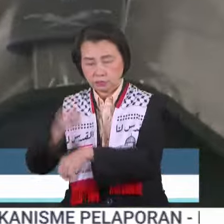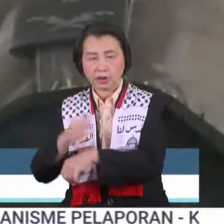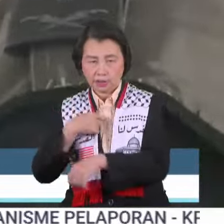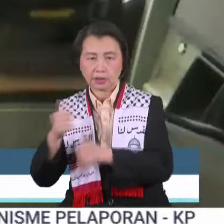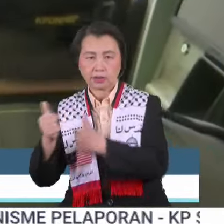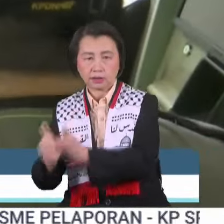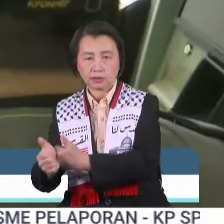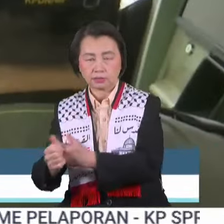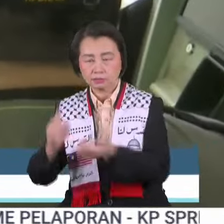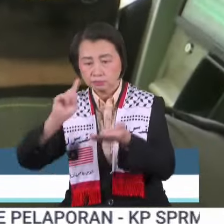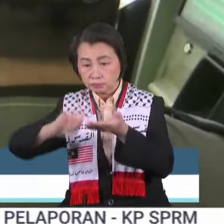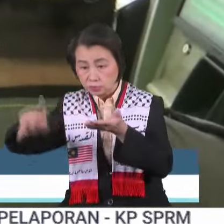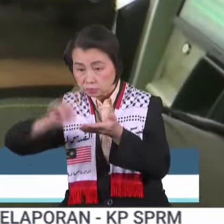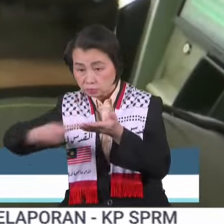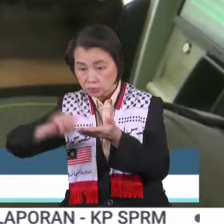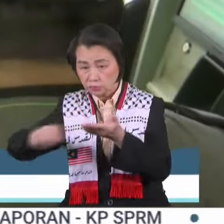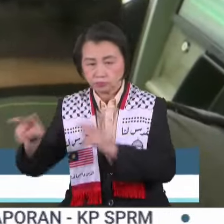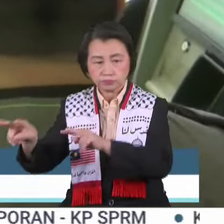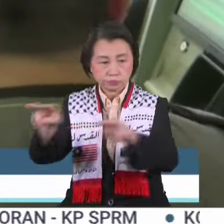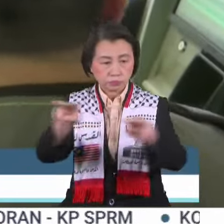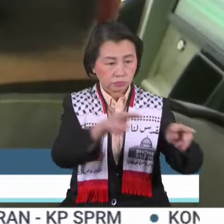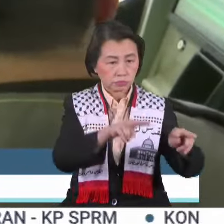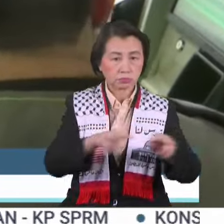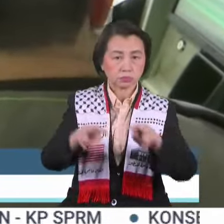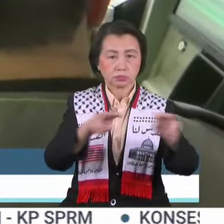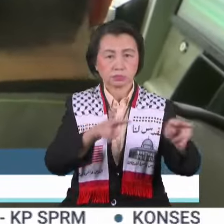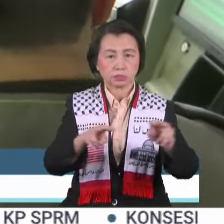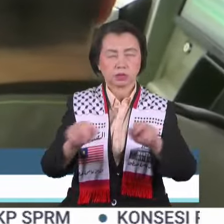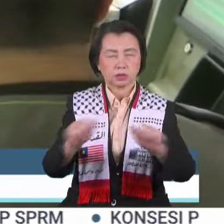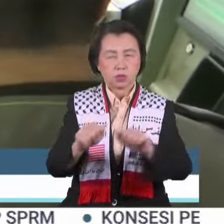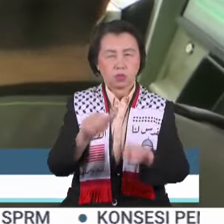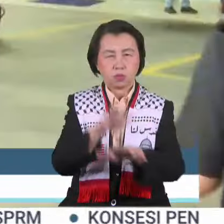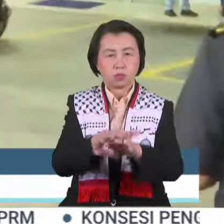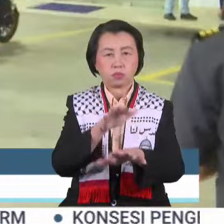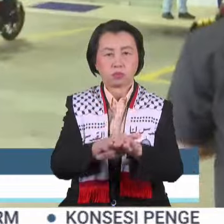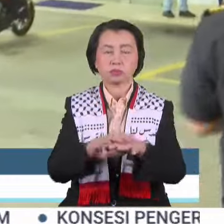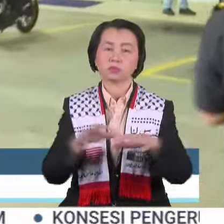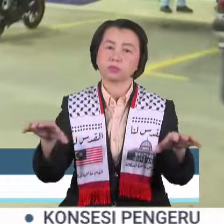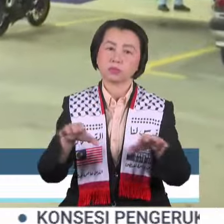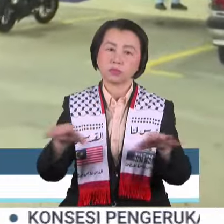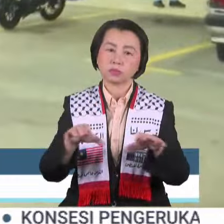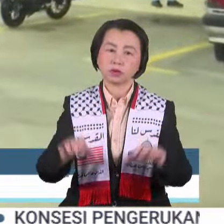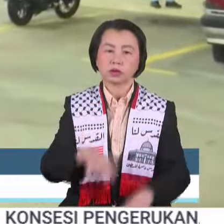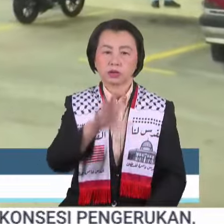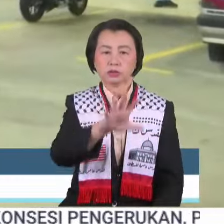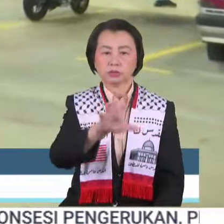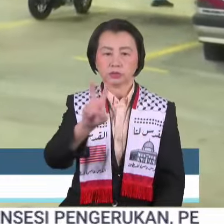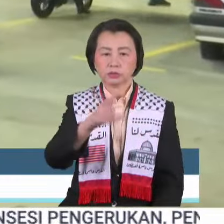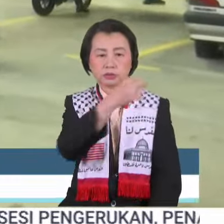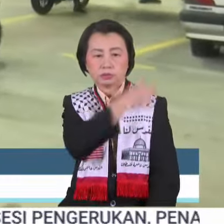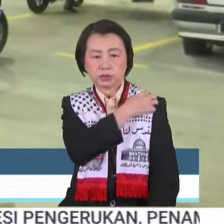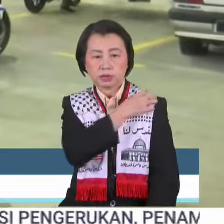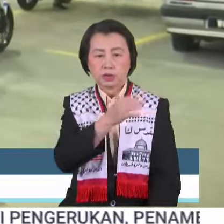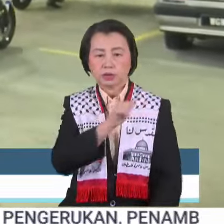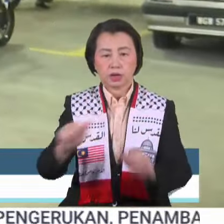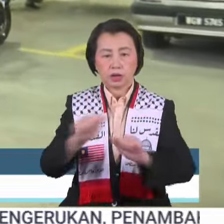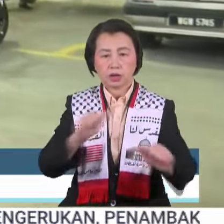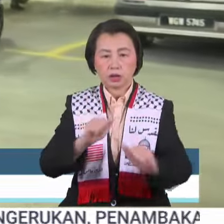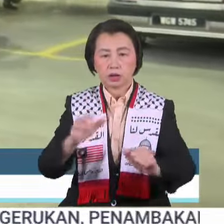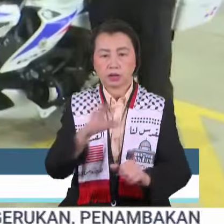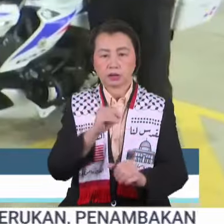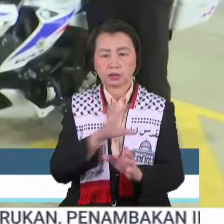tersebut. Pemeriksaan serta tinjauan secara agresif itu dilaksana 52 pegawai dan anggota